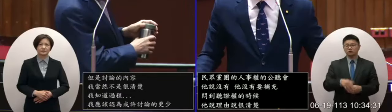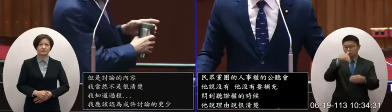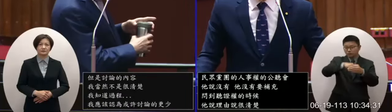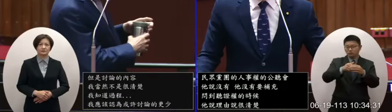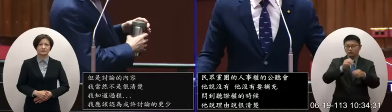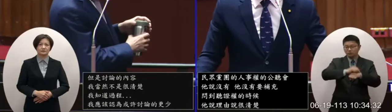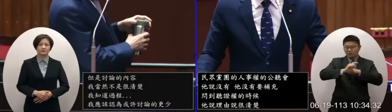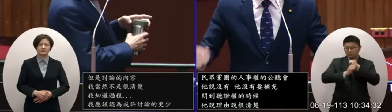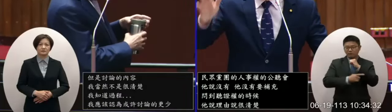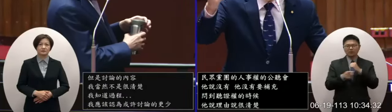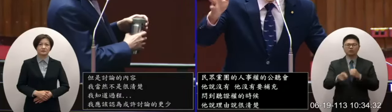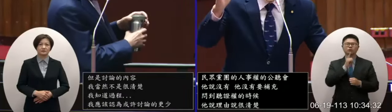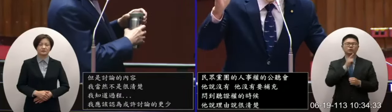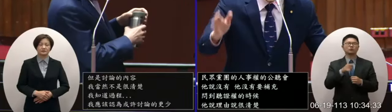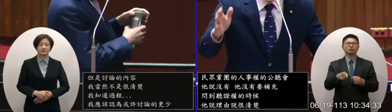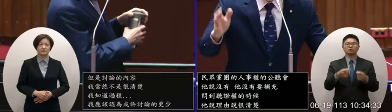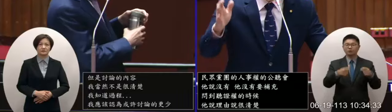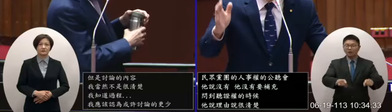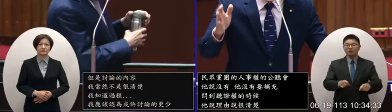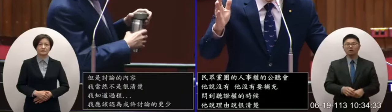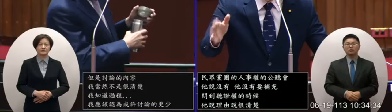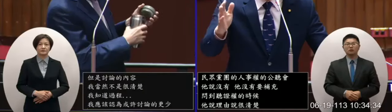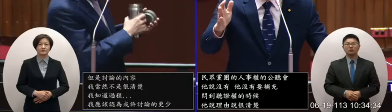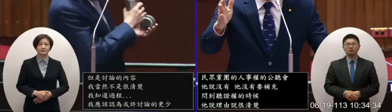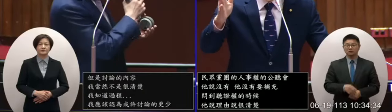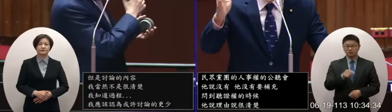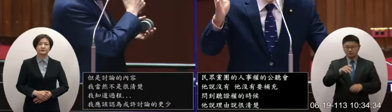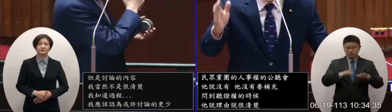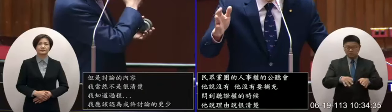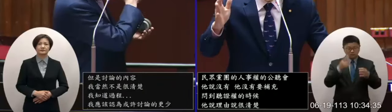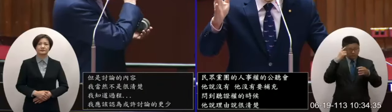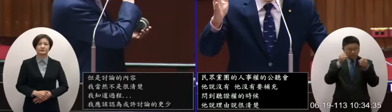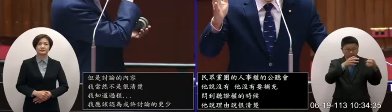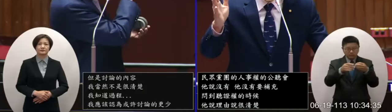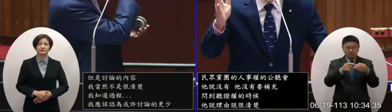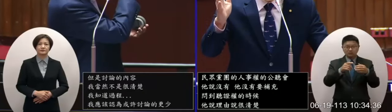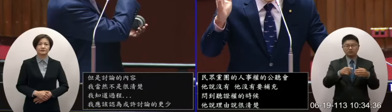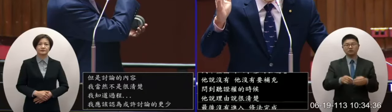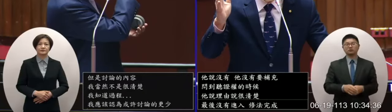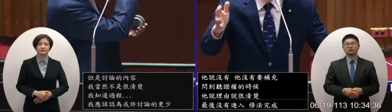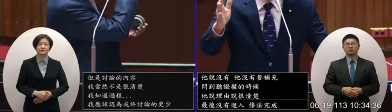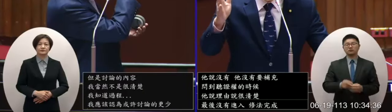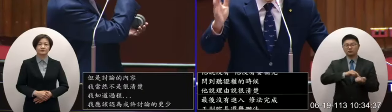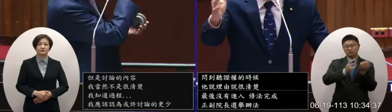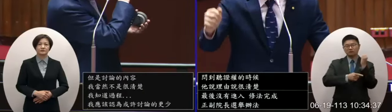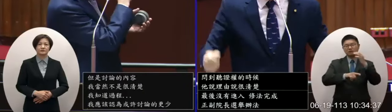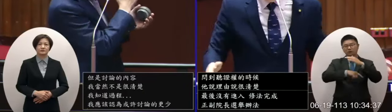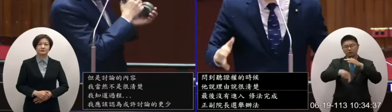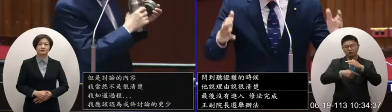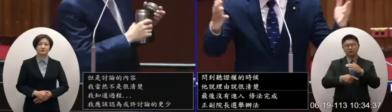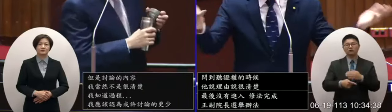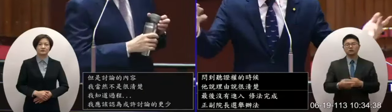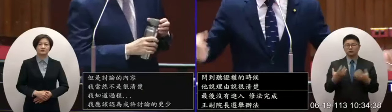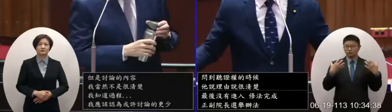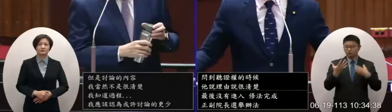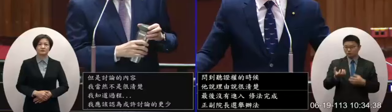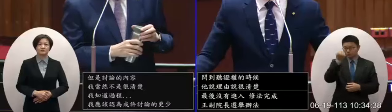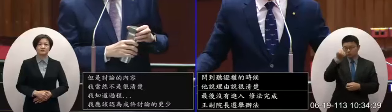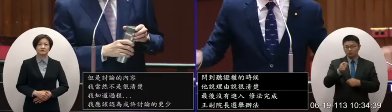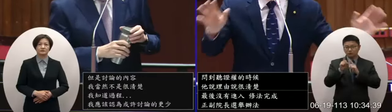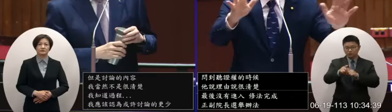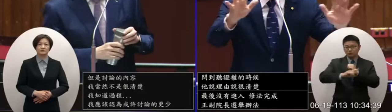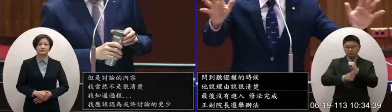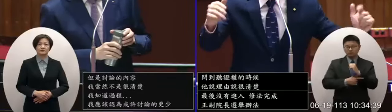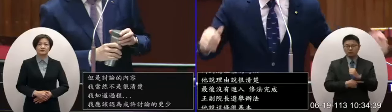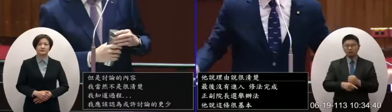多，简单讲呢，对于今天所谈的标的立法院职权刑事法跟刑法呢，几乎啊黄